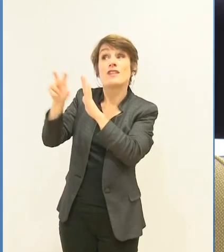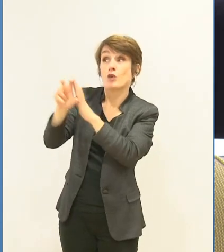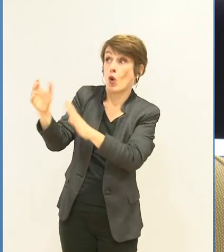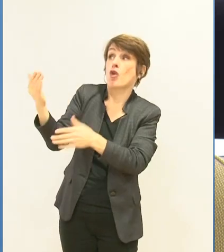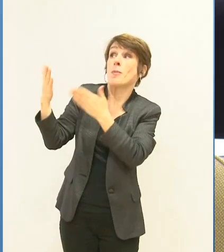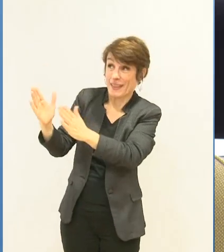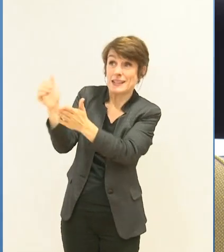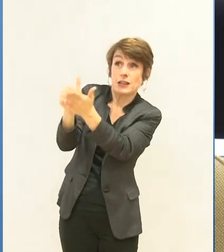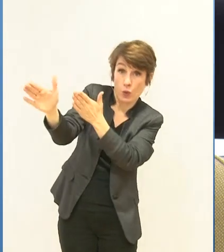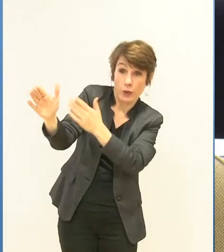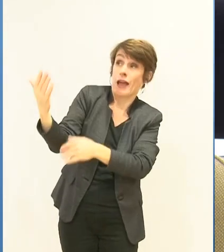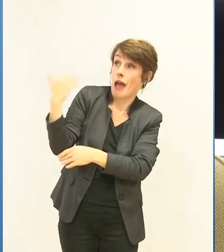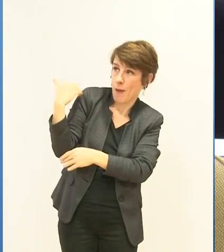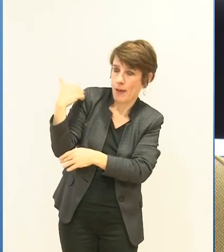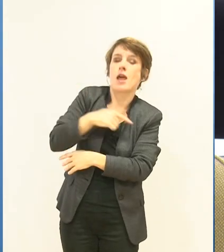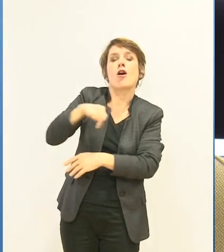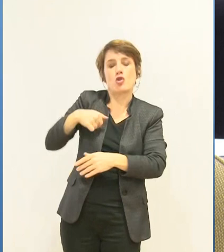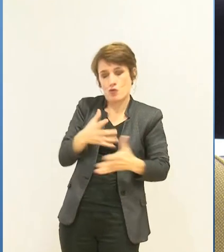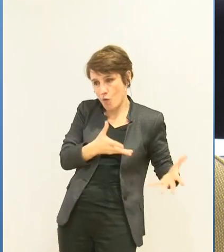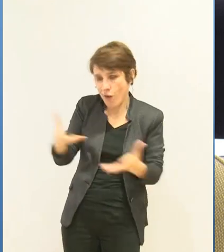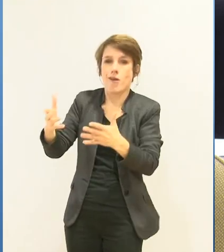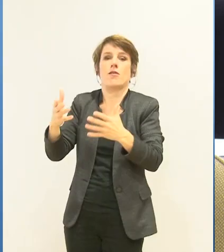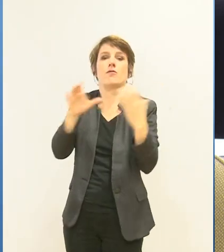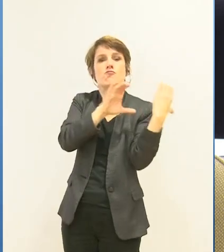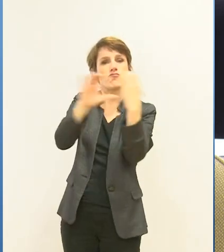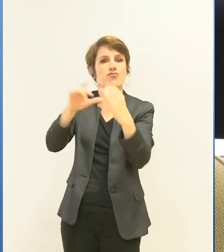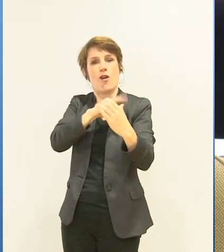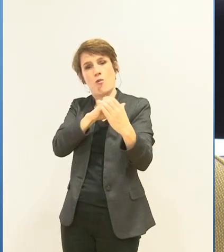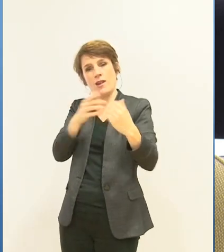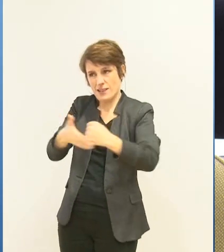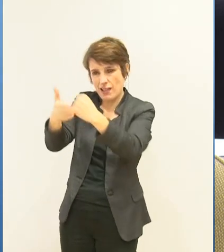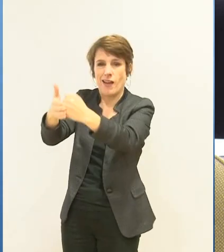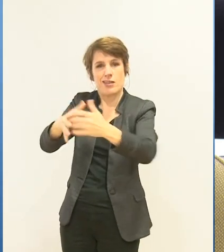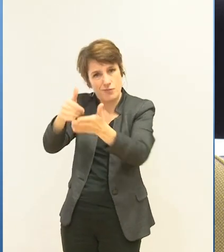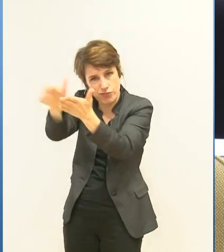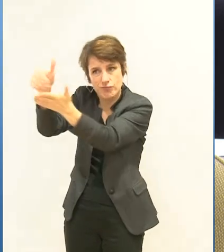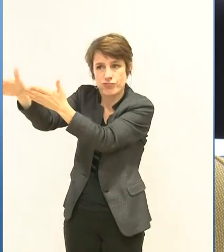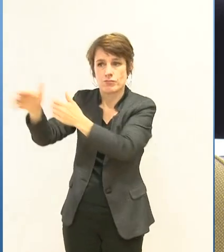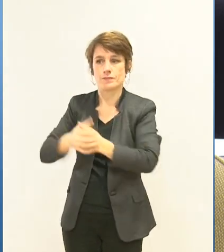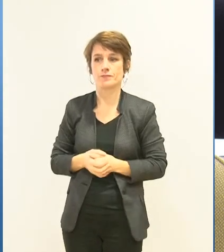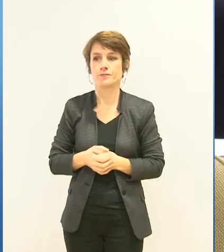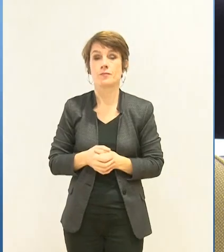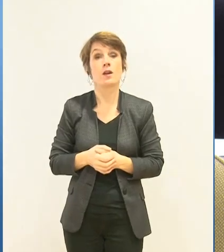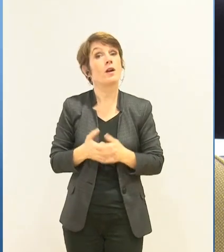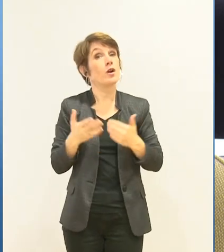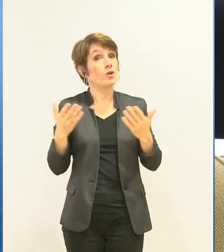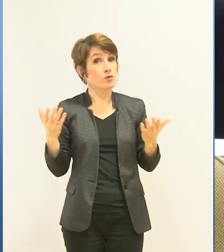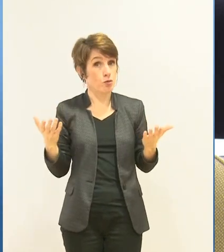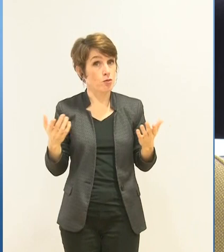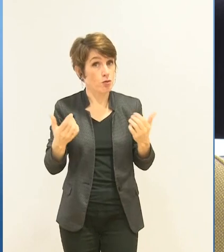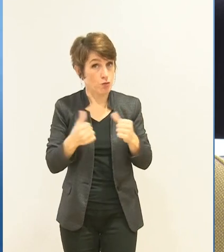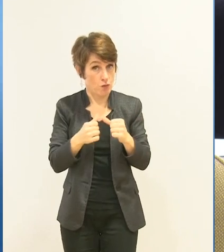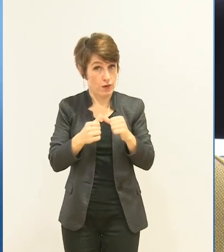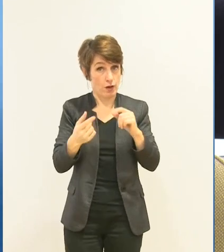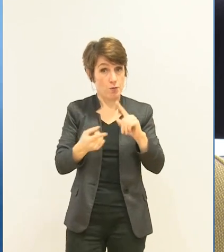décision en ce sens très simplement et parce que il est important d'être l'airé les